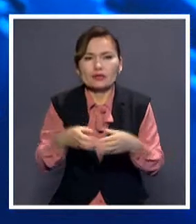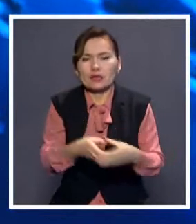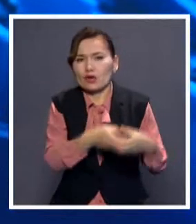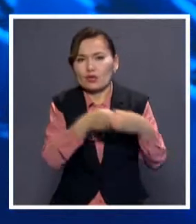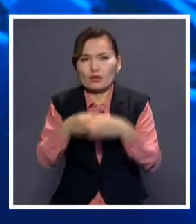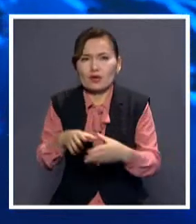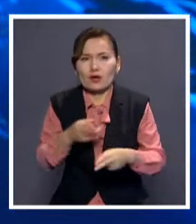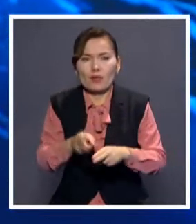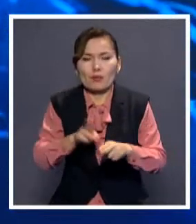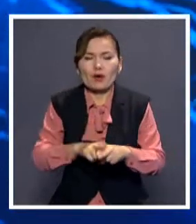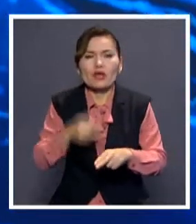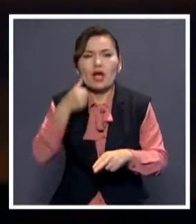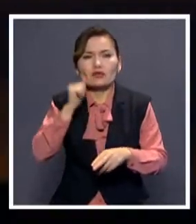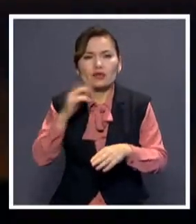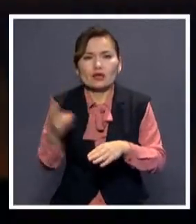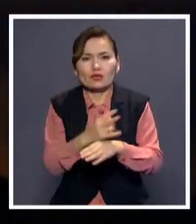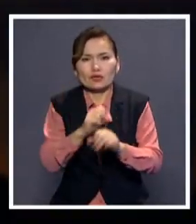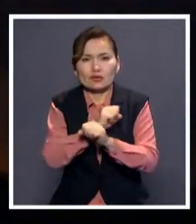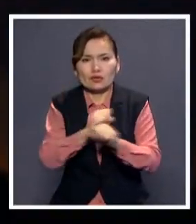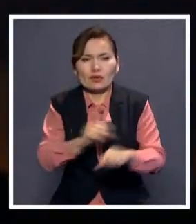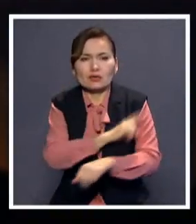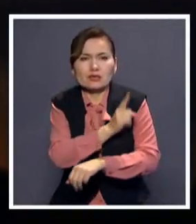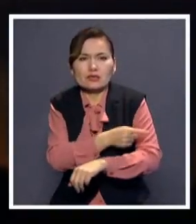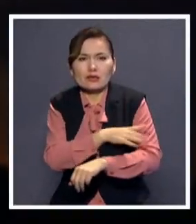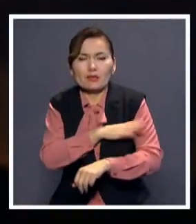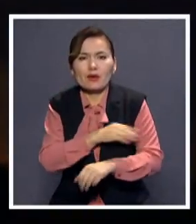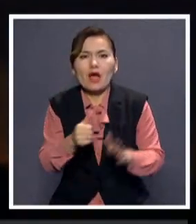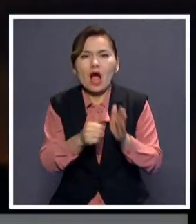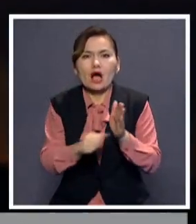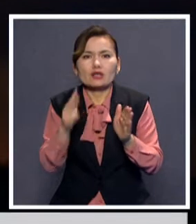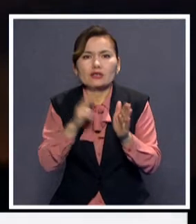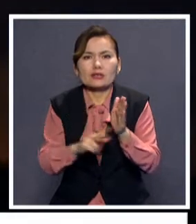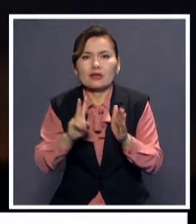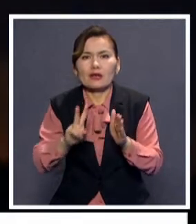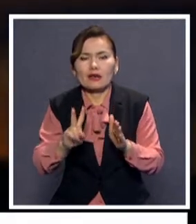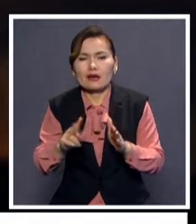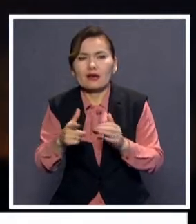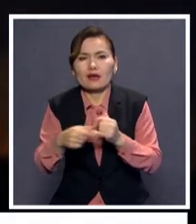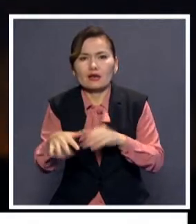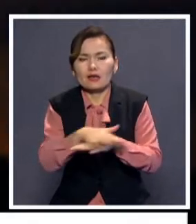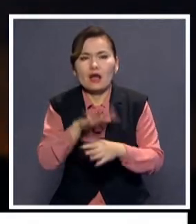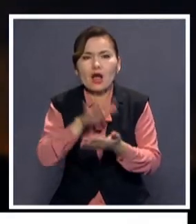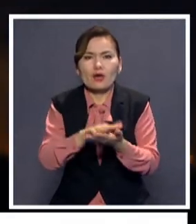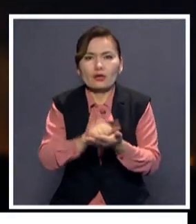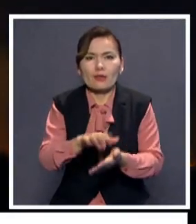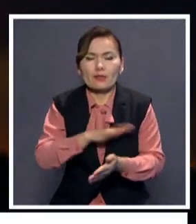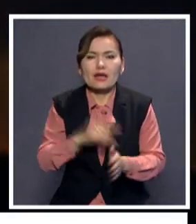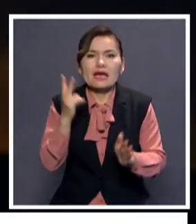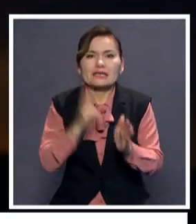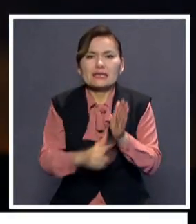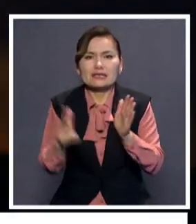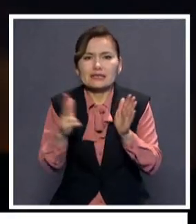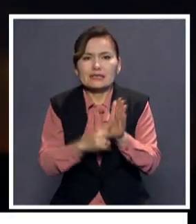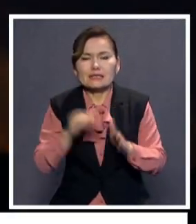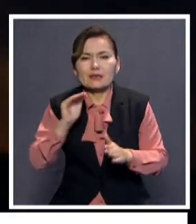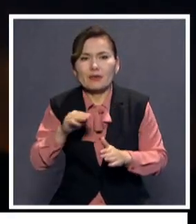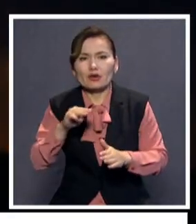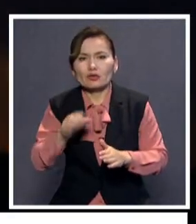Мұнда жарылыс өткен түні басталды. Қойма 682 гектар аумақты алып жатыр. Онда шамамен 88 мың